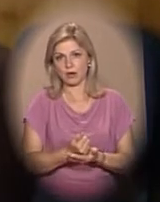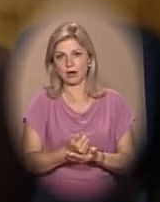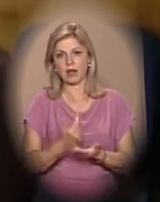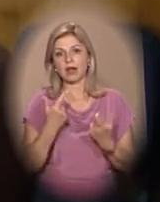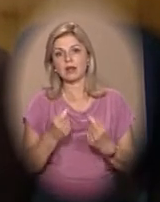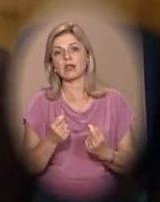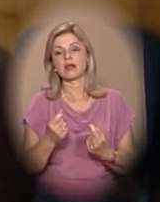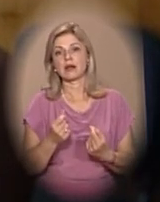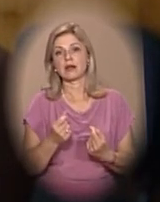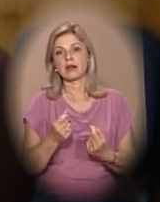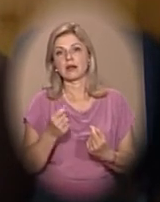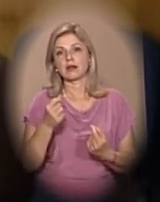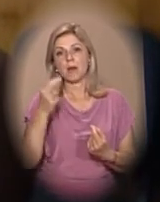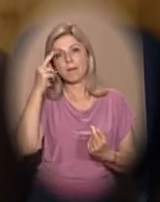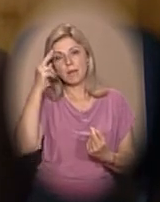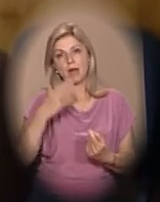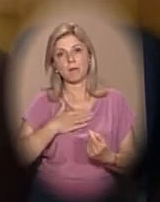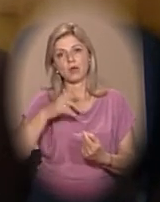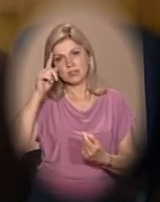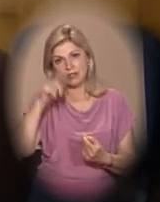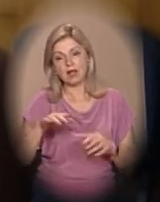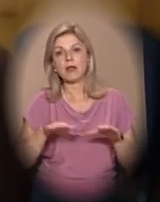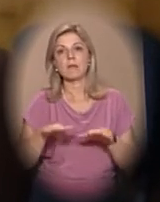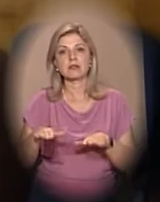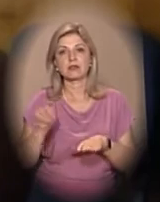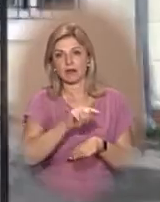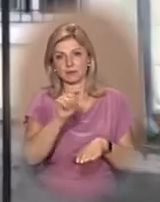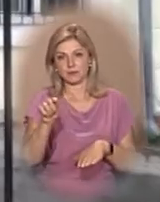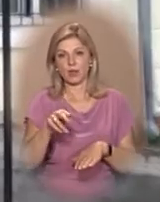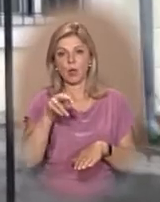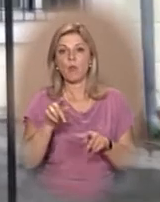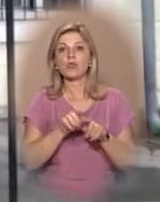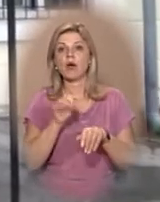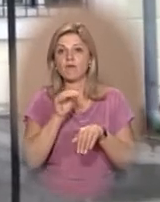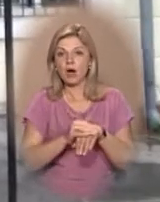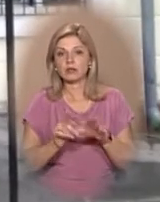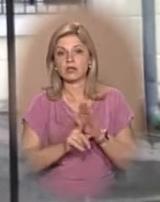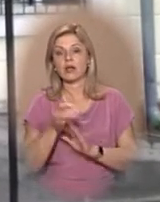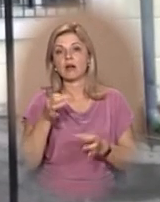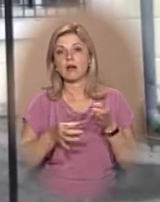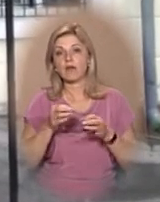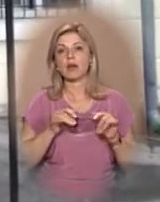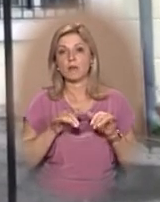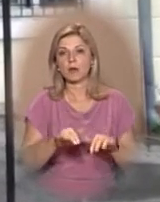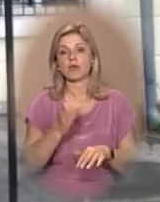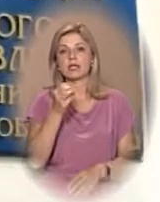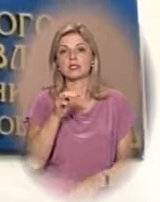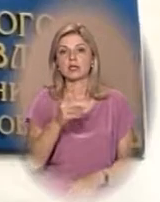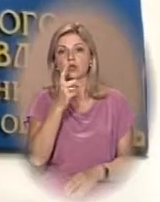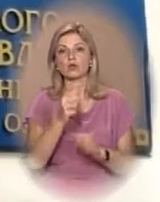там, племянник мой знает эти места, что... За даним фактом, розпочато кримінальне провадження за